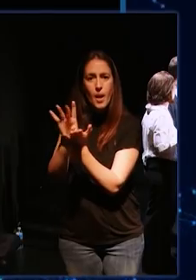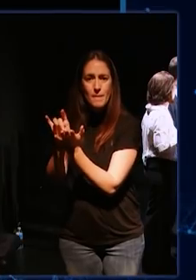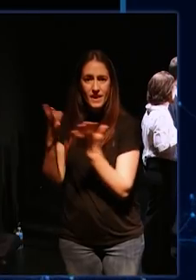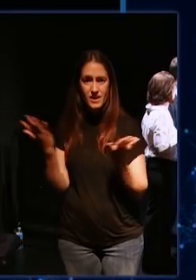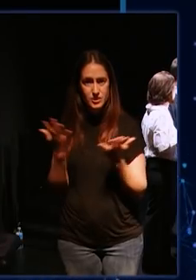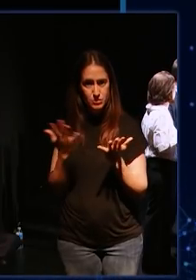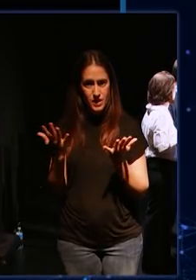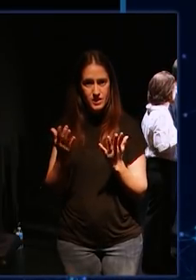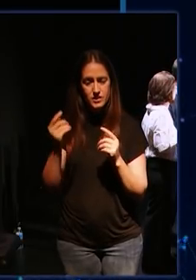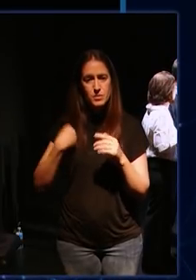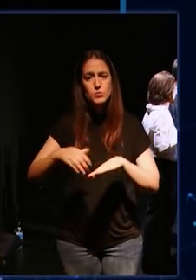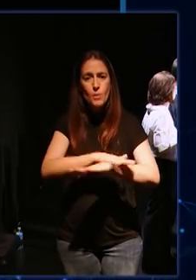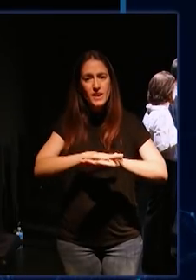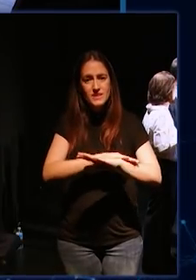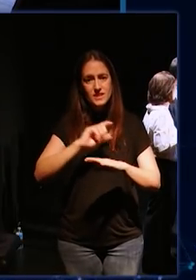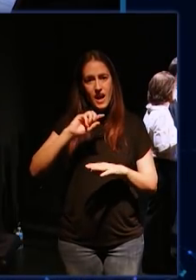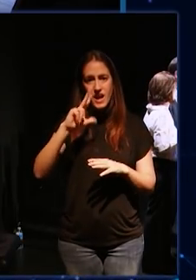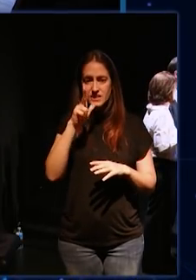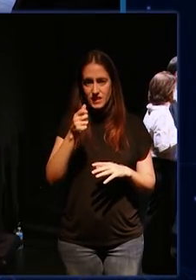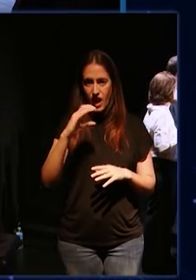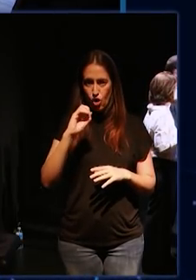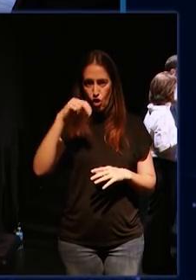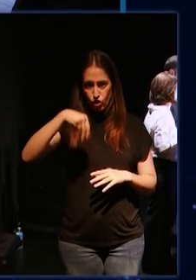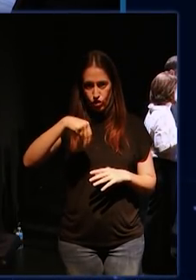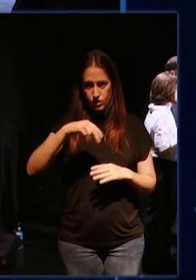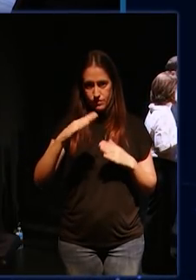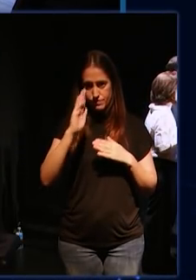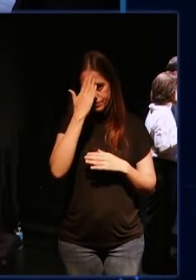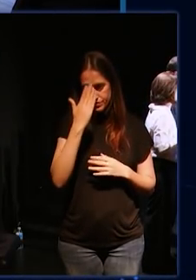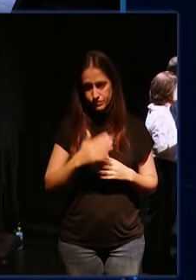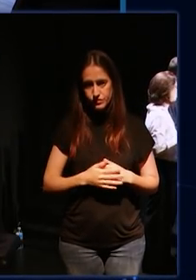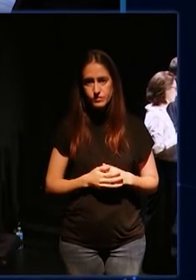ministra Chacón. Álvaro Blanco, de Gent pel Canvi.